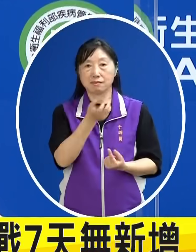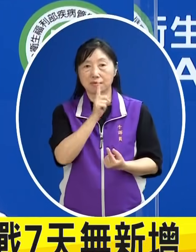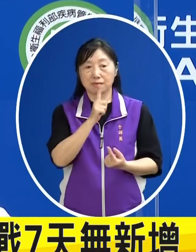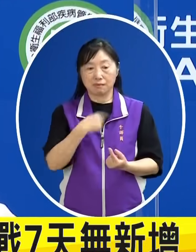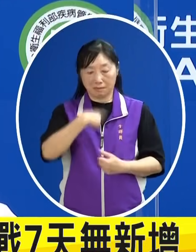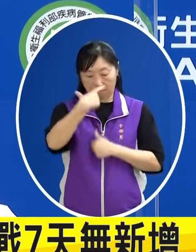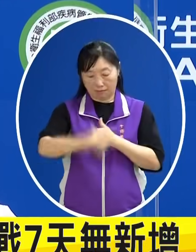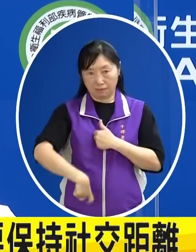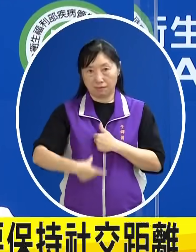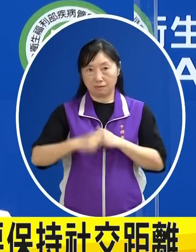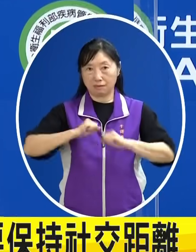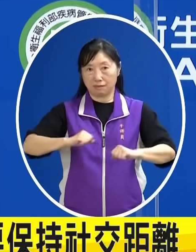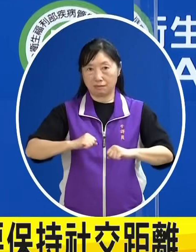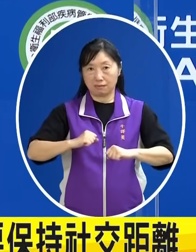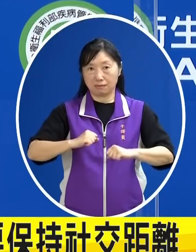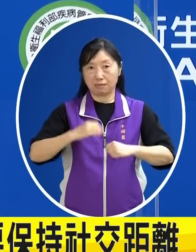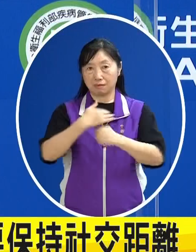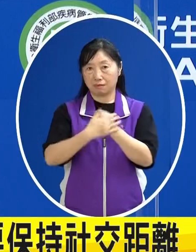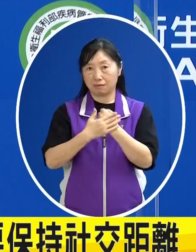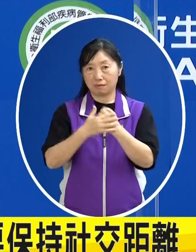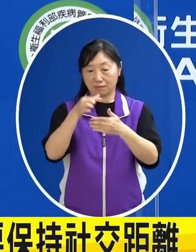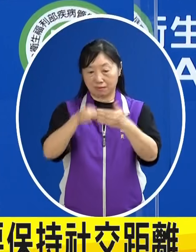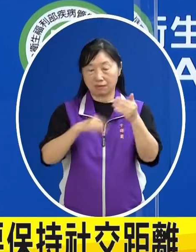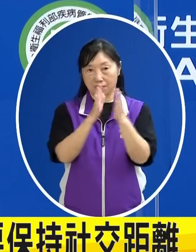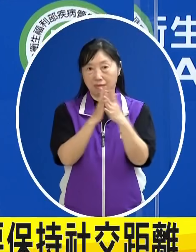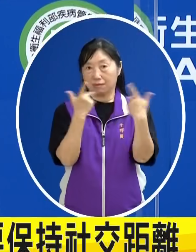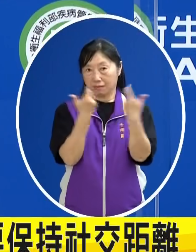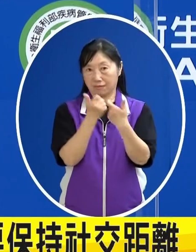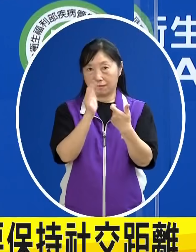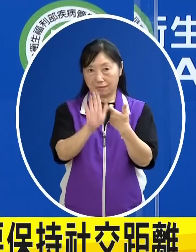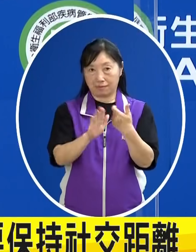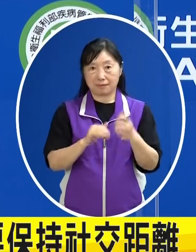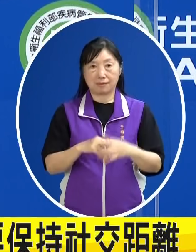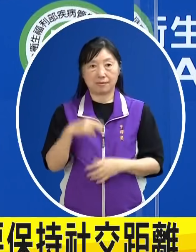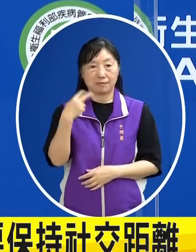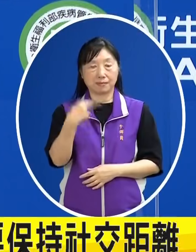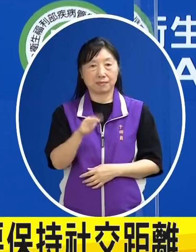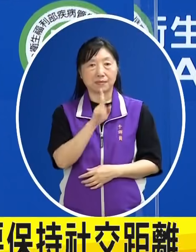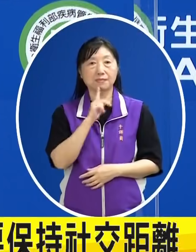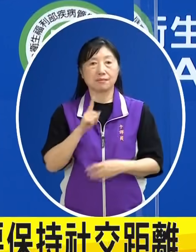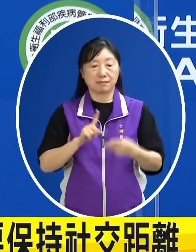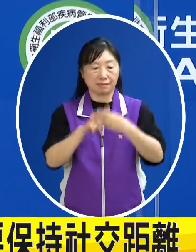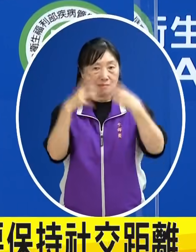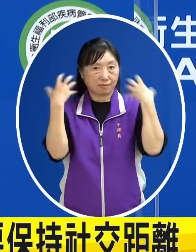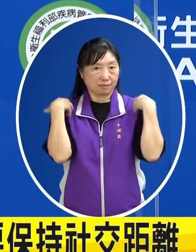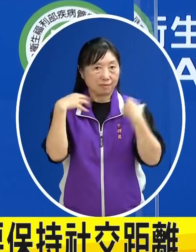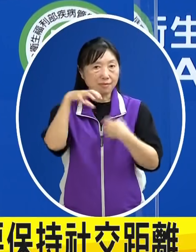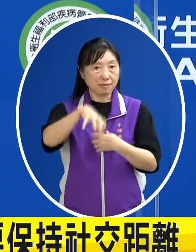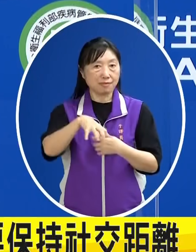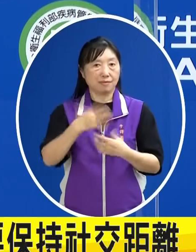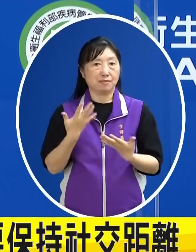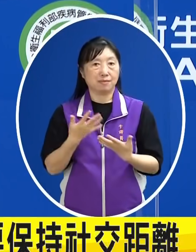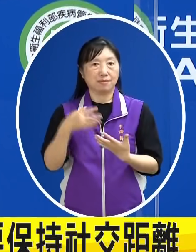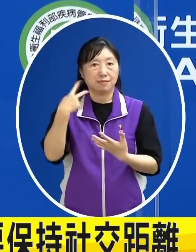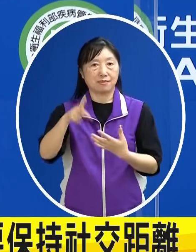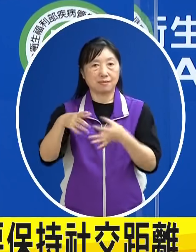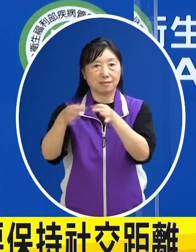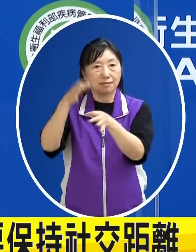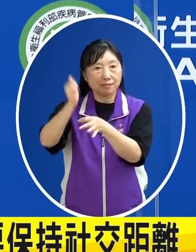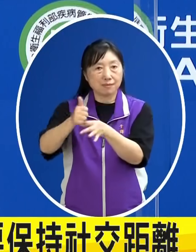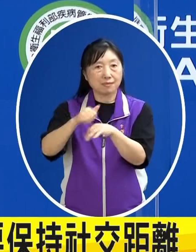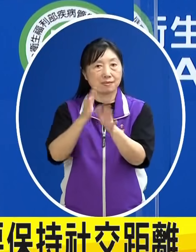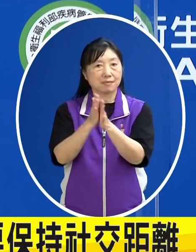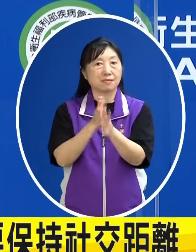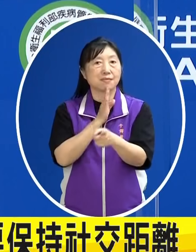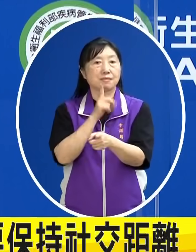人的健康的维护的情况下，那再加上哈我们在的主办单位或相关的业者，好，能够